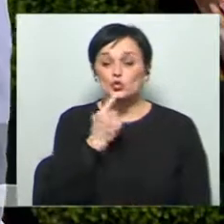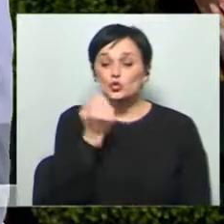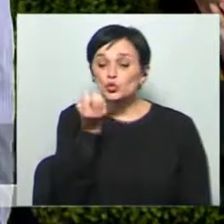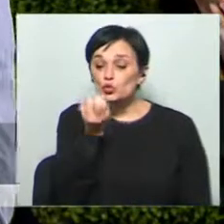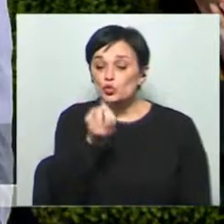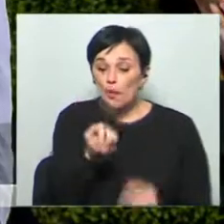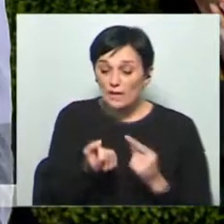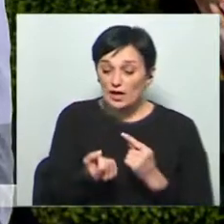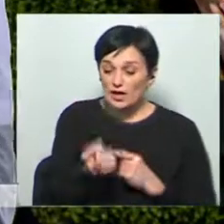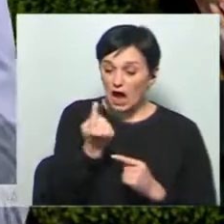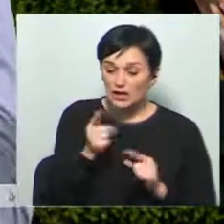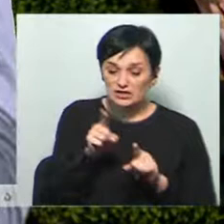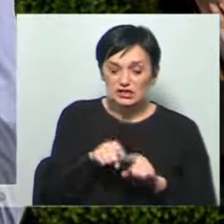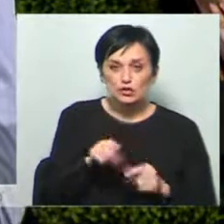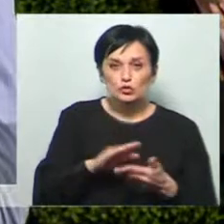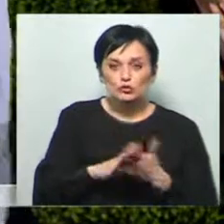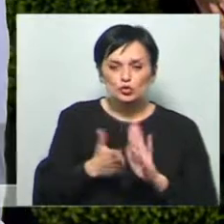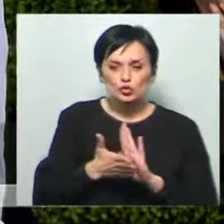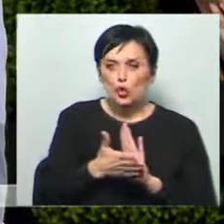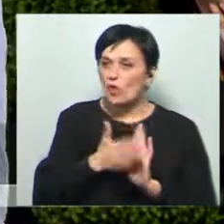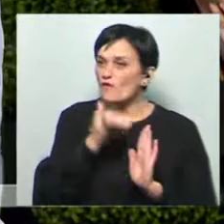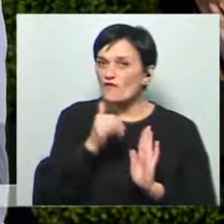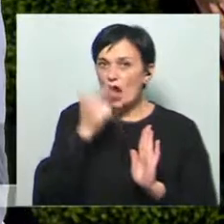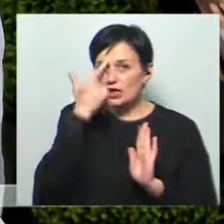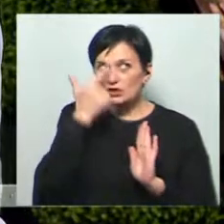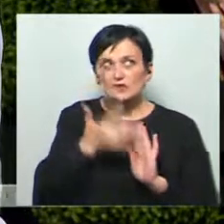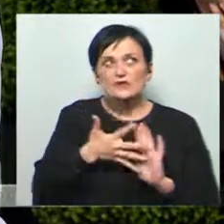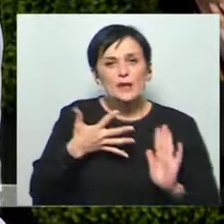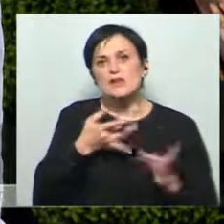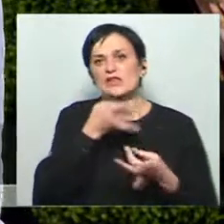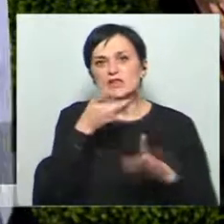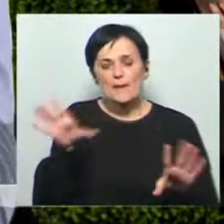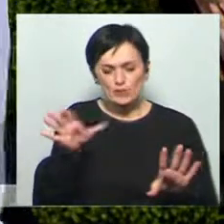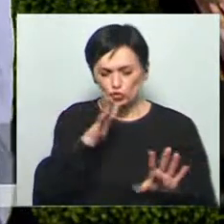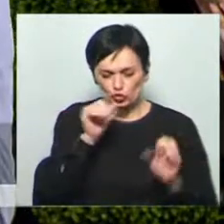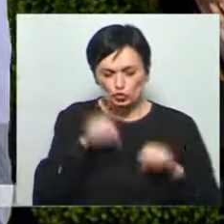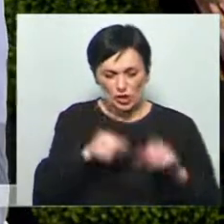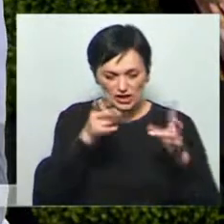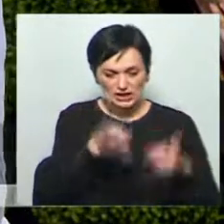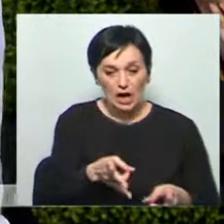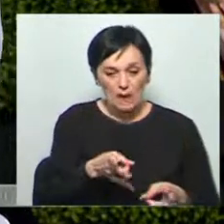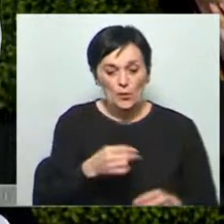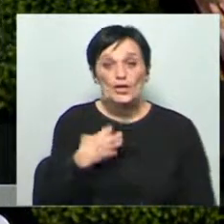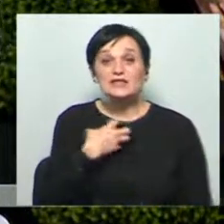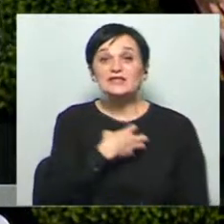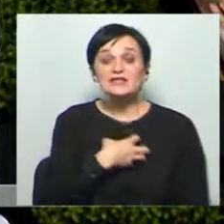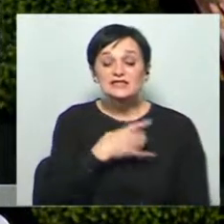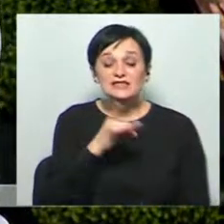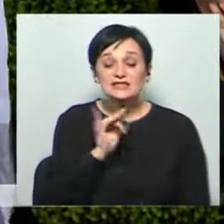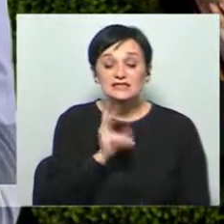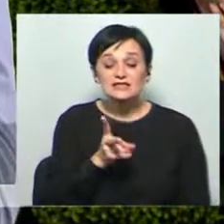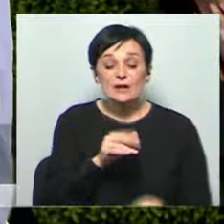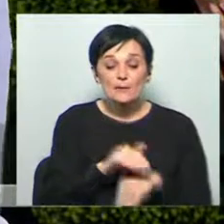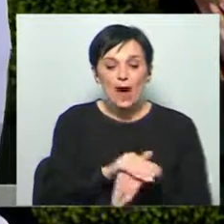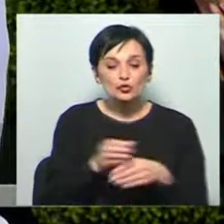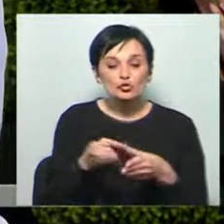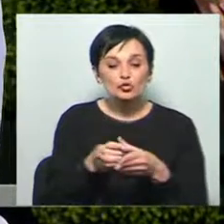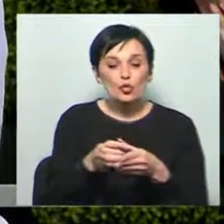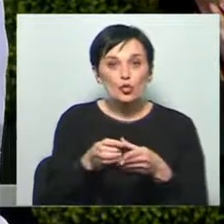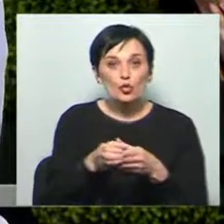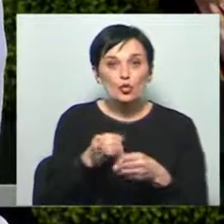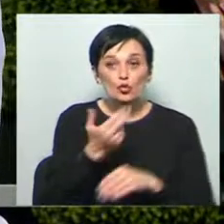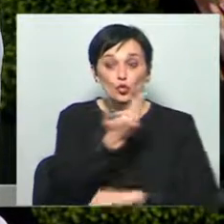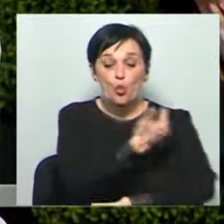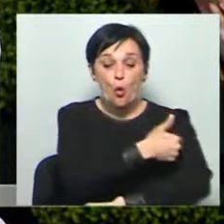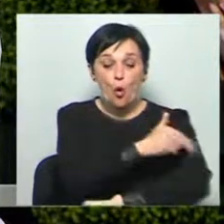თრომბის გაჩენა არის ისეთი მდგომარეობა, როცა ვერ ხვდები და შეიძლება ნებისმიერ დროს დაგემართოს. ძირითადი რისკ ფაქტორის ჯგუფები არიან